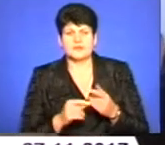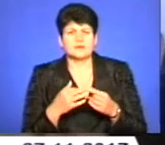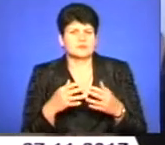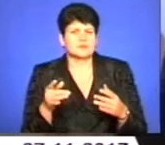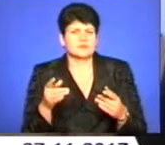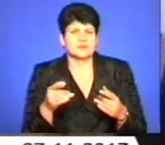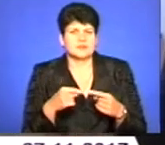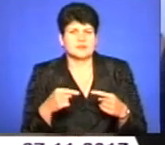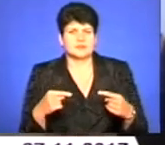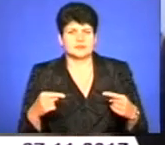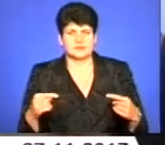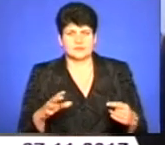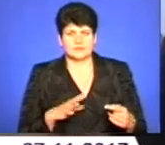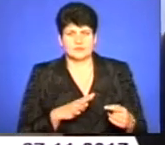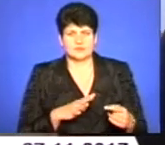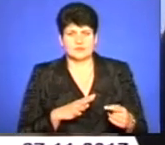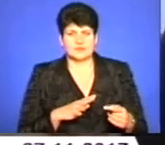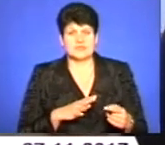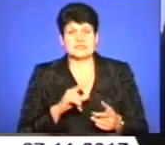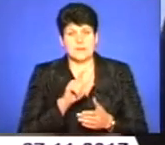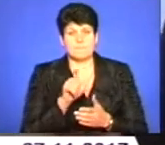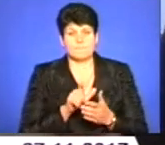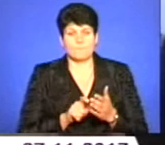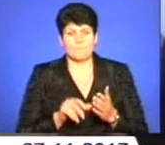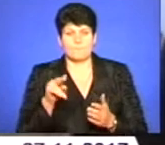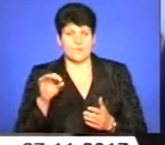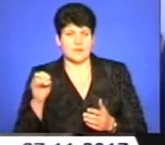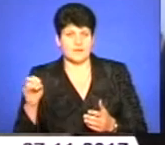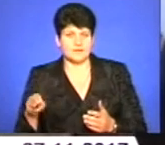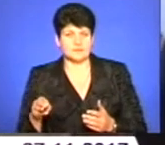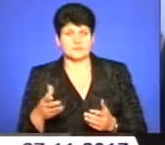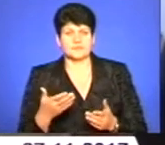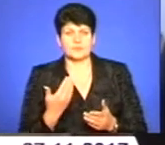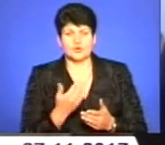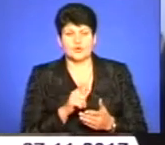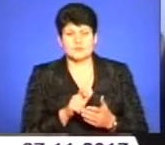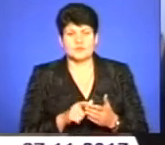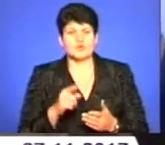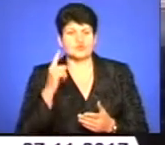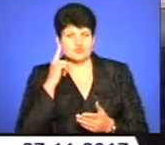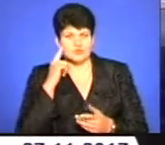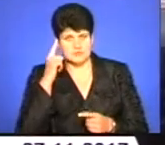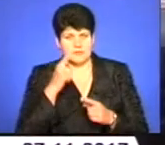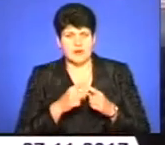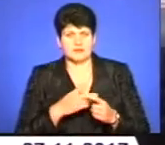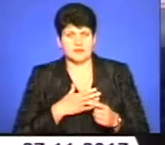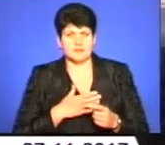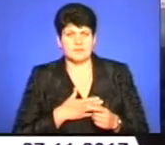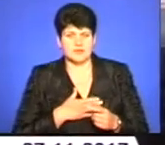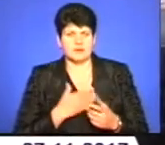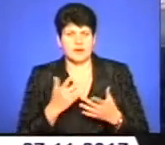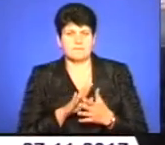прадавня українська. І разом з тим поет прекрасний, тому що чого вартує його пісня «Чуєш, брате мій». Голова